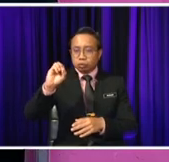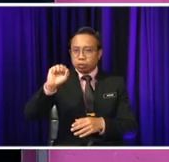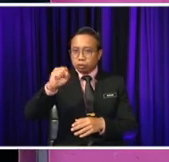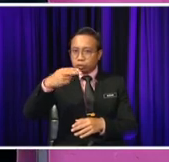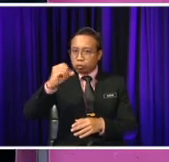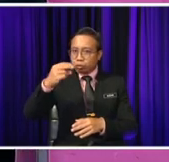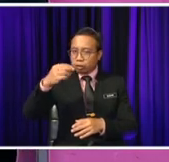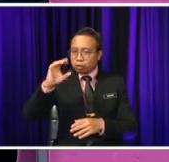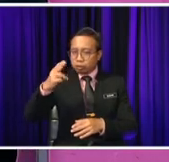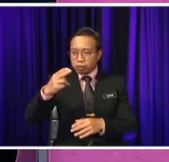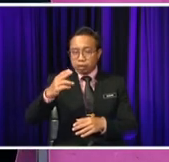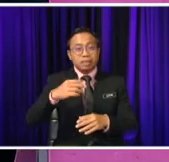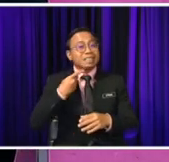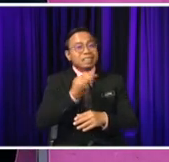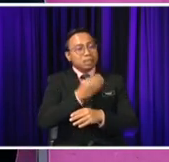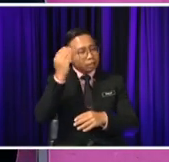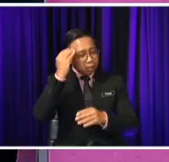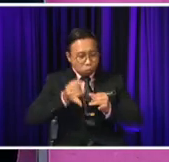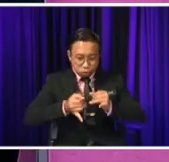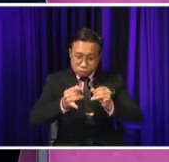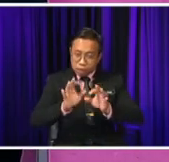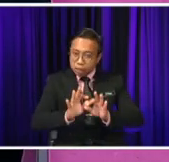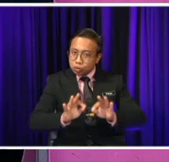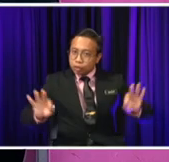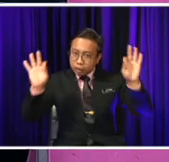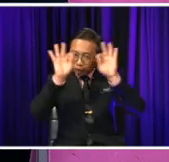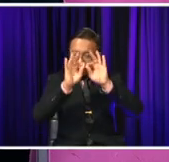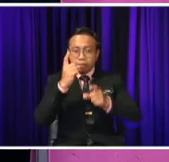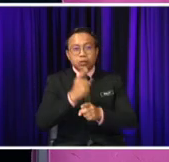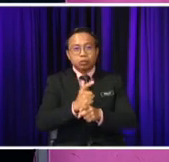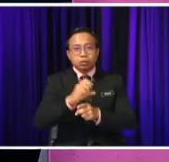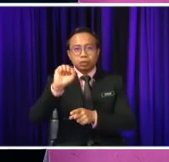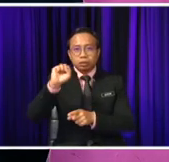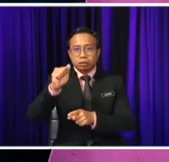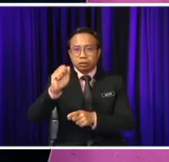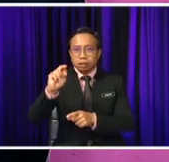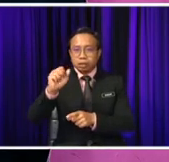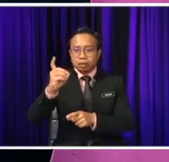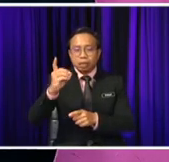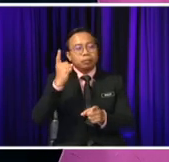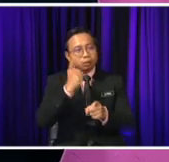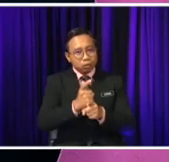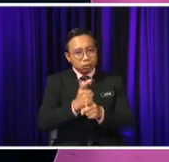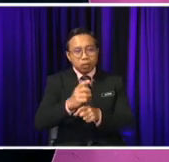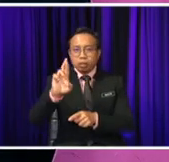yang sendiri kita tahu jalan ceritanya betul ada sanadnya betul Asiah